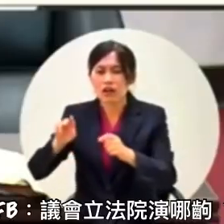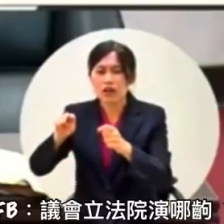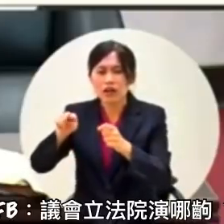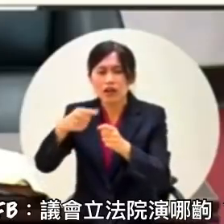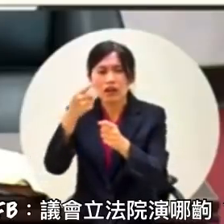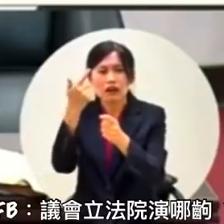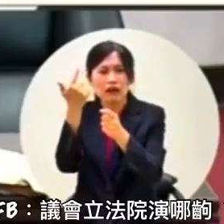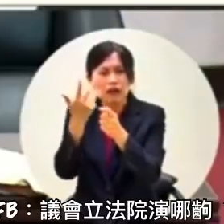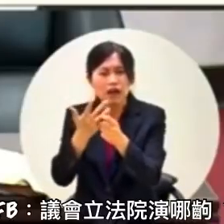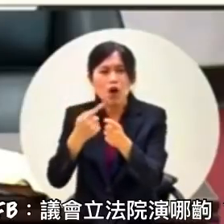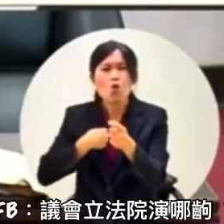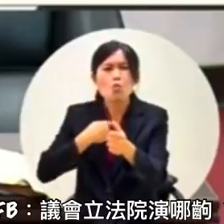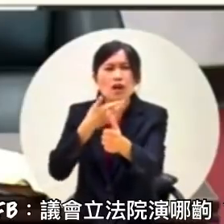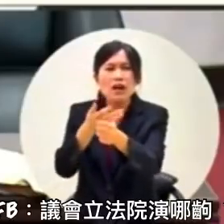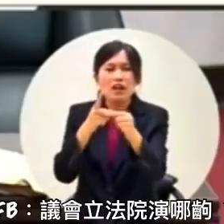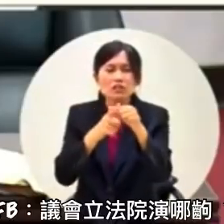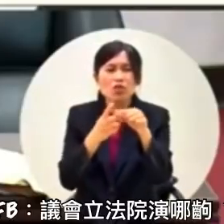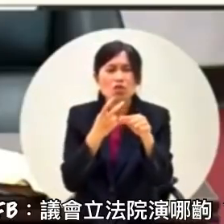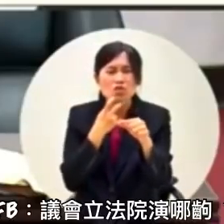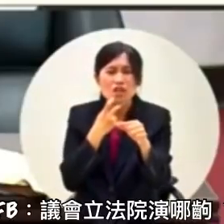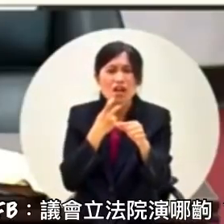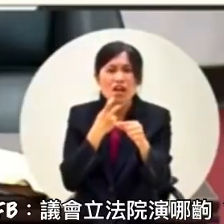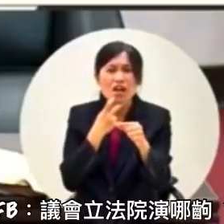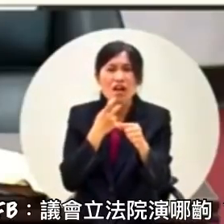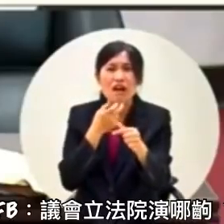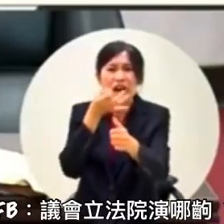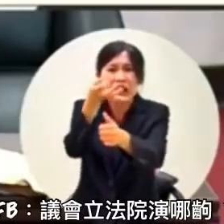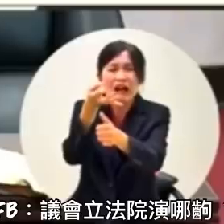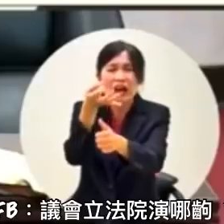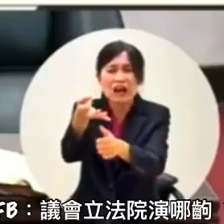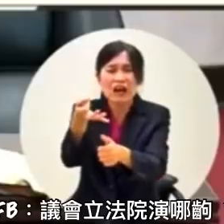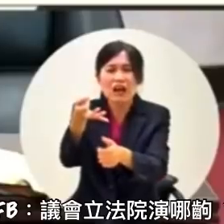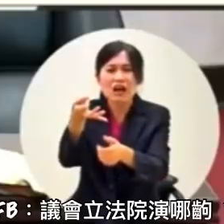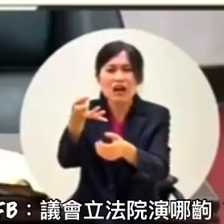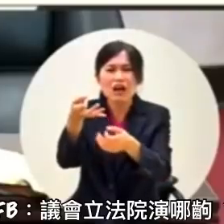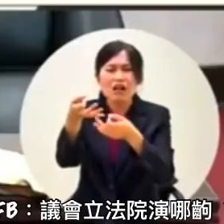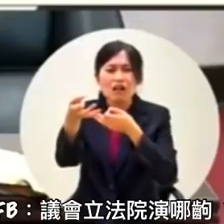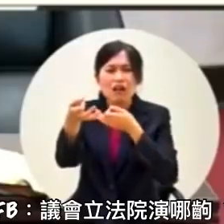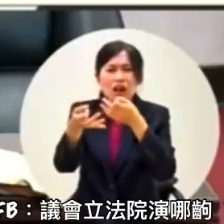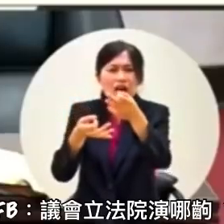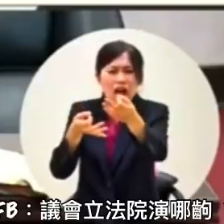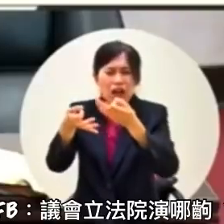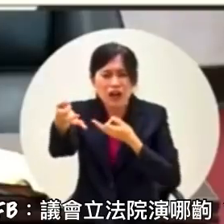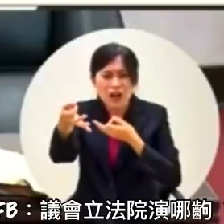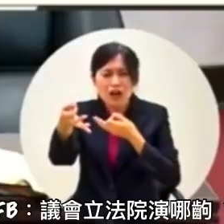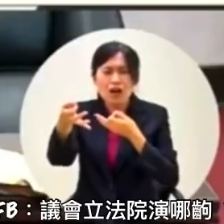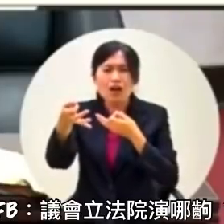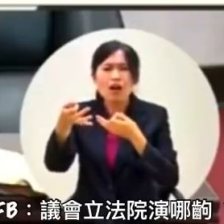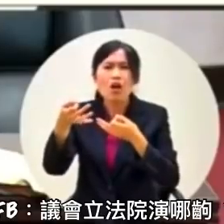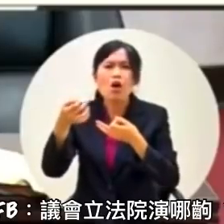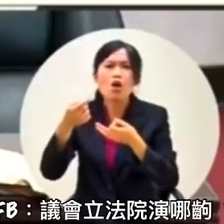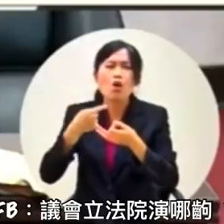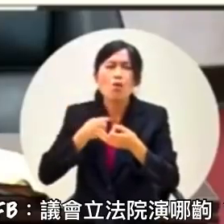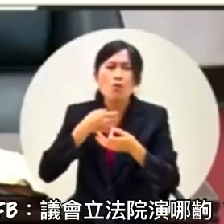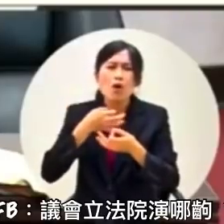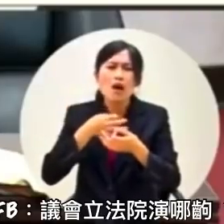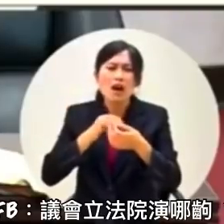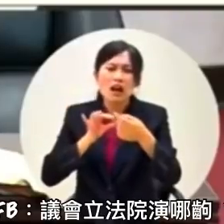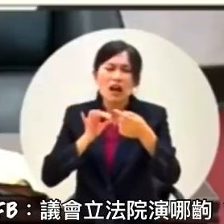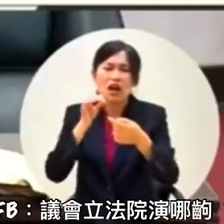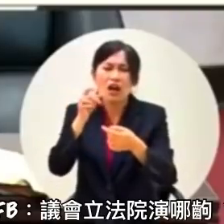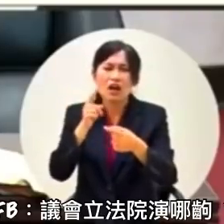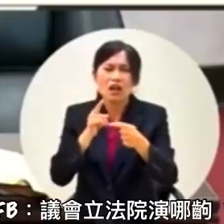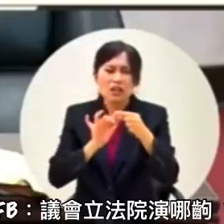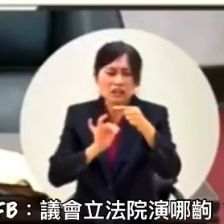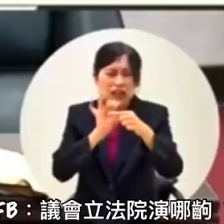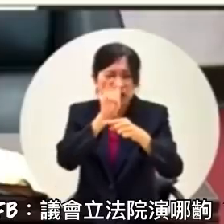我们给中央的跟中央给我们的大概40%左右平均，包括你刚刚报告的如果是